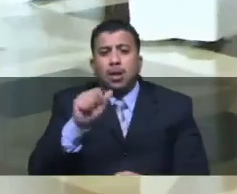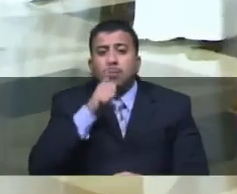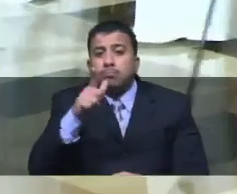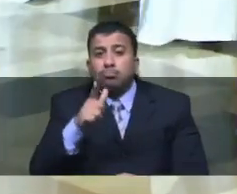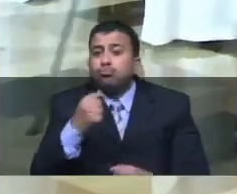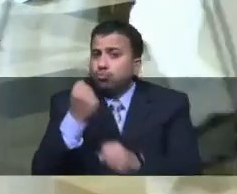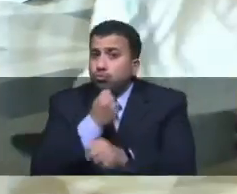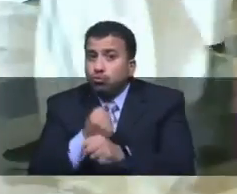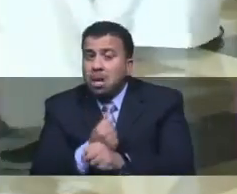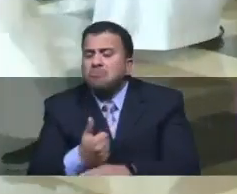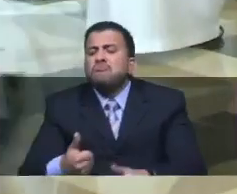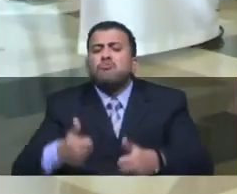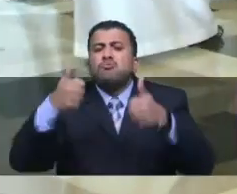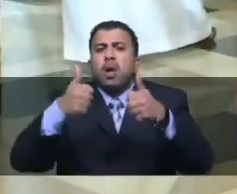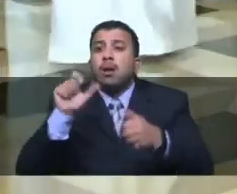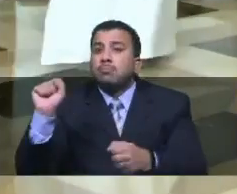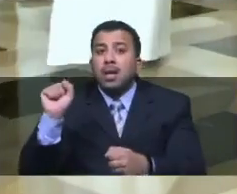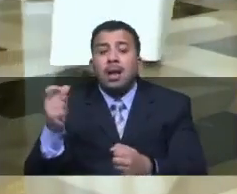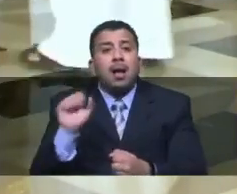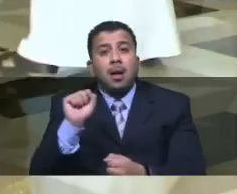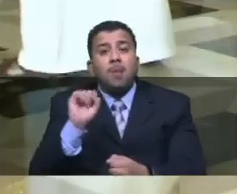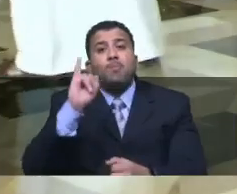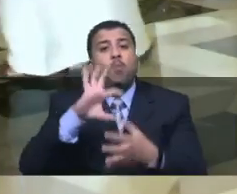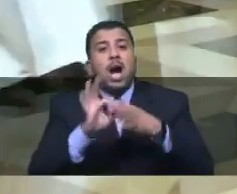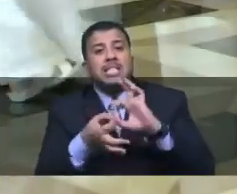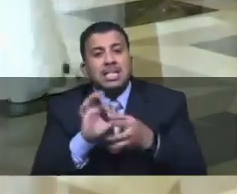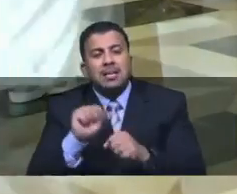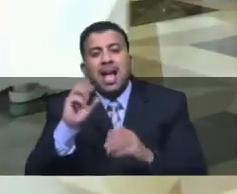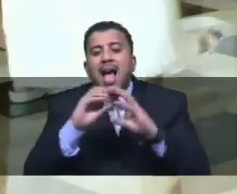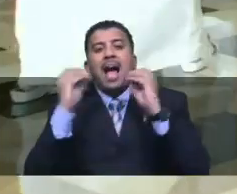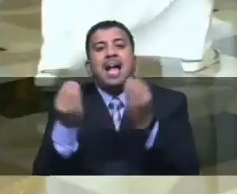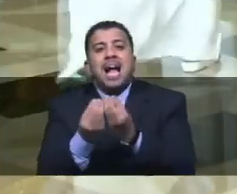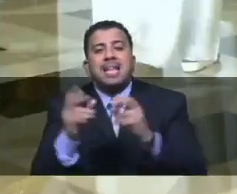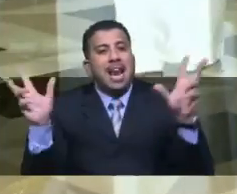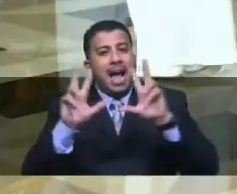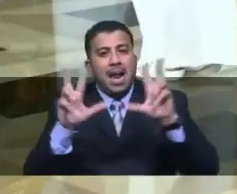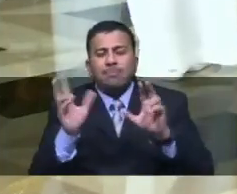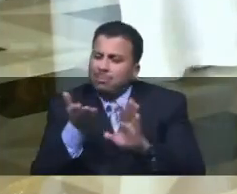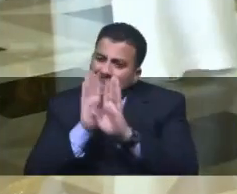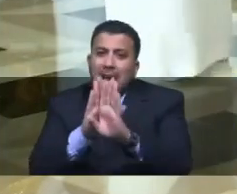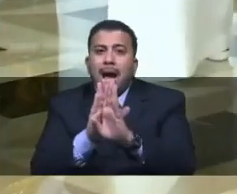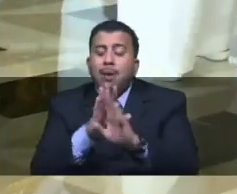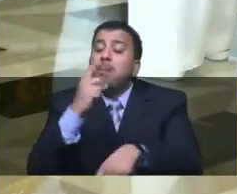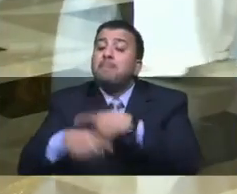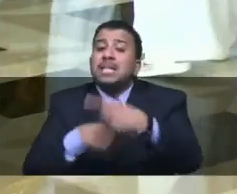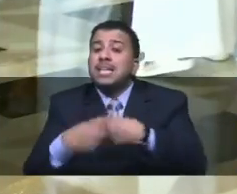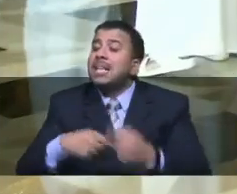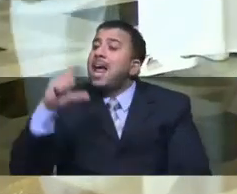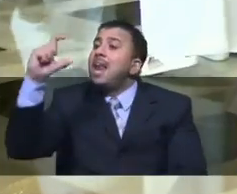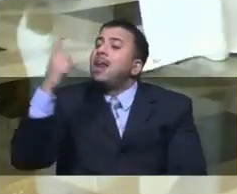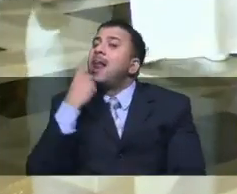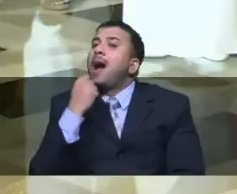عرفاناً بالجهود والإنجازات المثمرة للمؤسسات والهيئات الإعلامية الداعمة لمسيرة الهلال